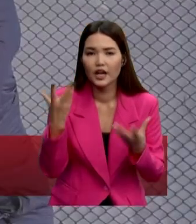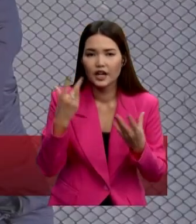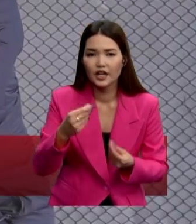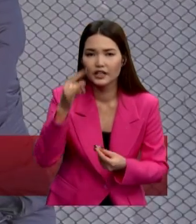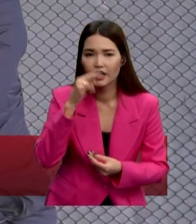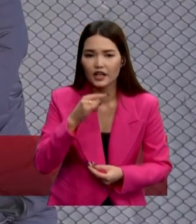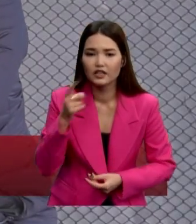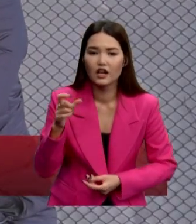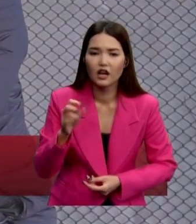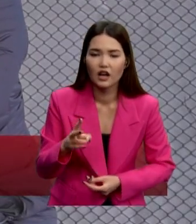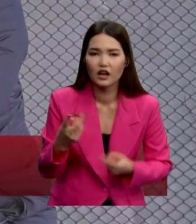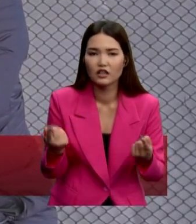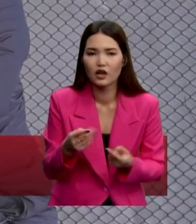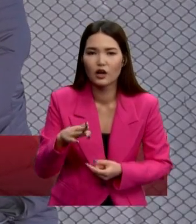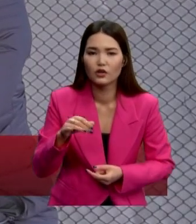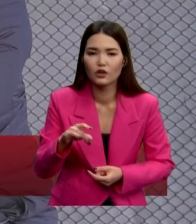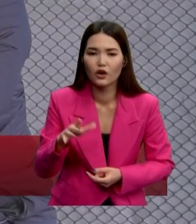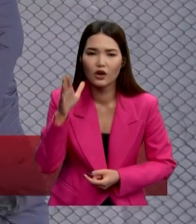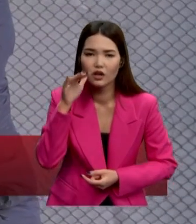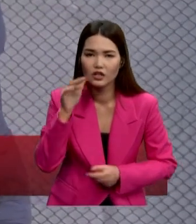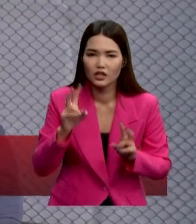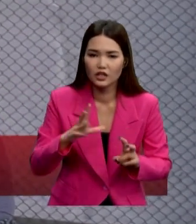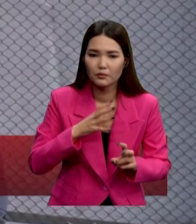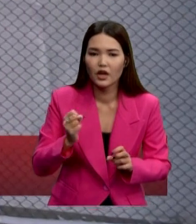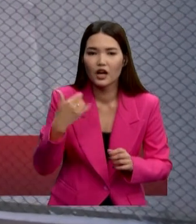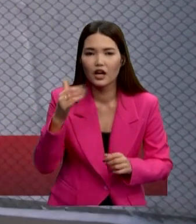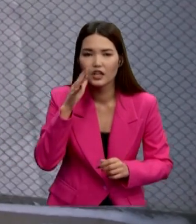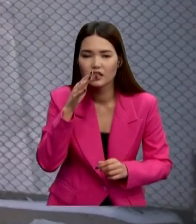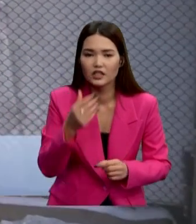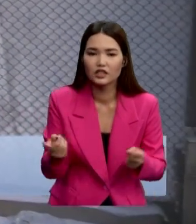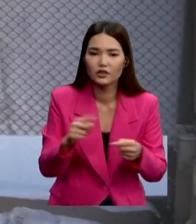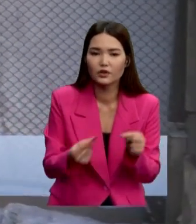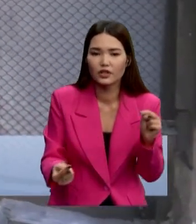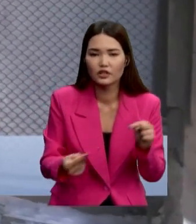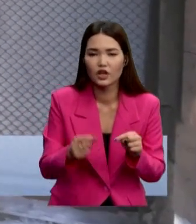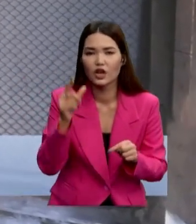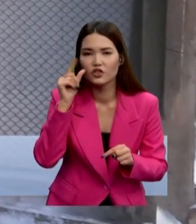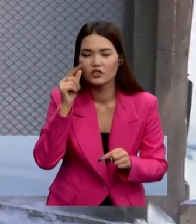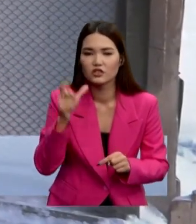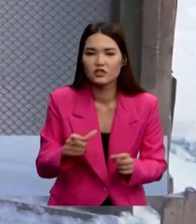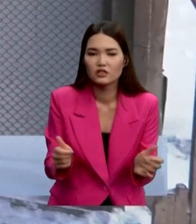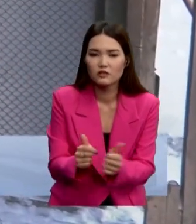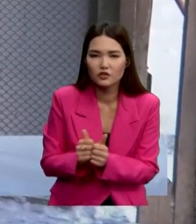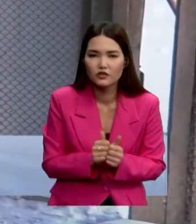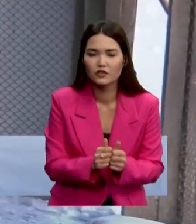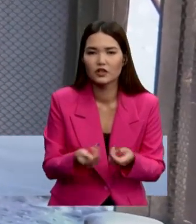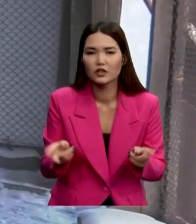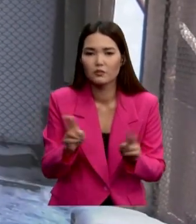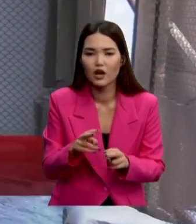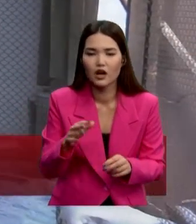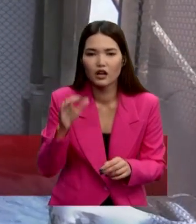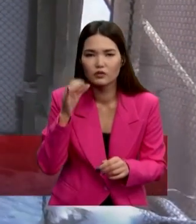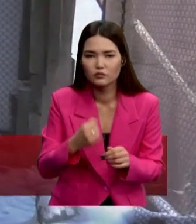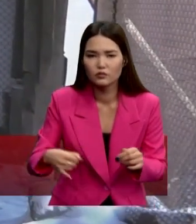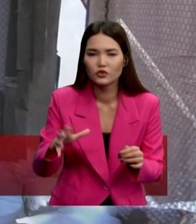қазақтың хандары тазыны төрге шығарып әспеттеген. Ал ит жүгірткен сал серілер жігіттің сұлтаны болса, ұшқан құстың құйрығын тістеген